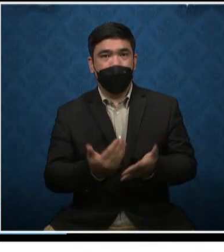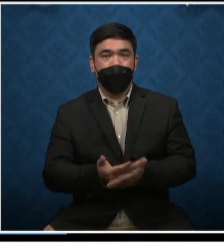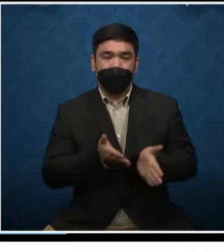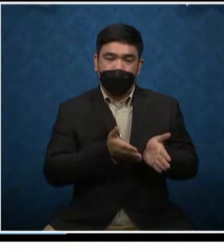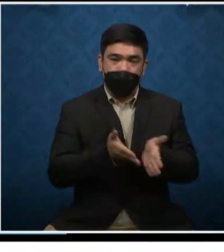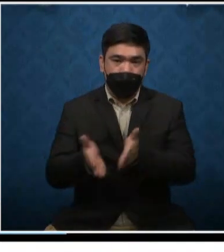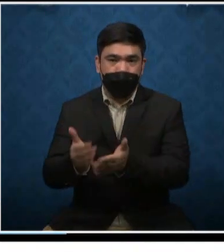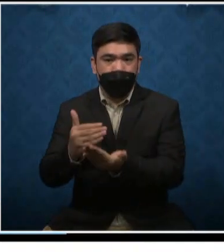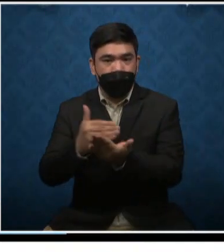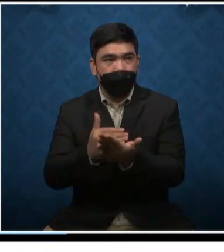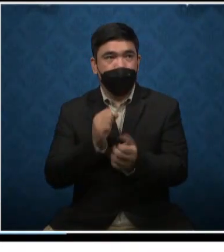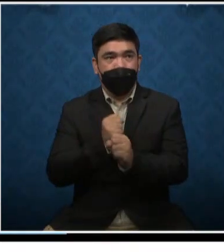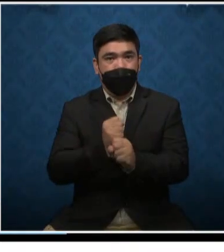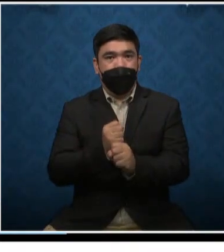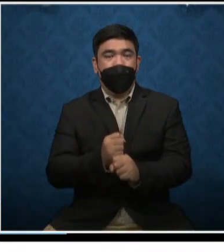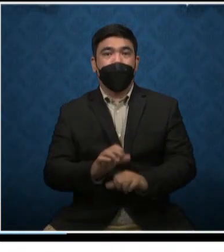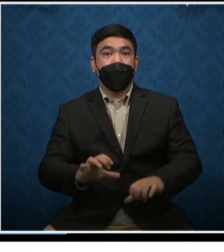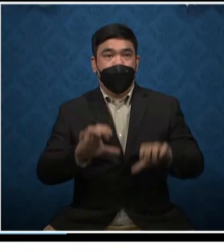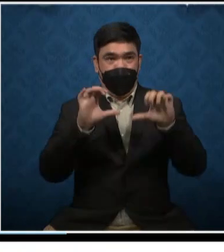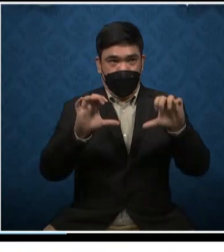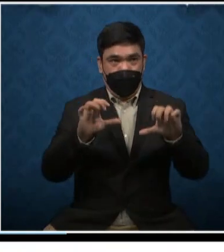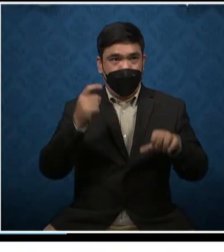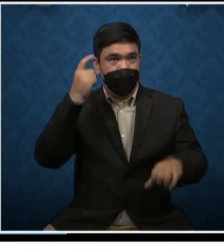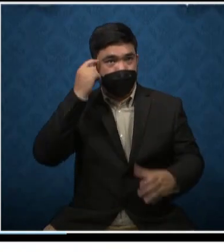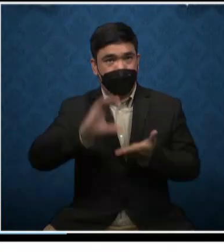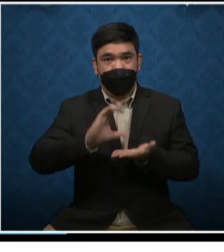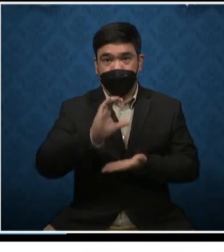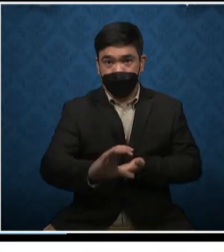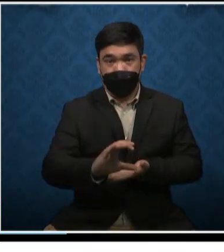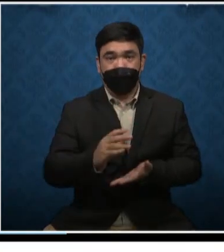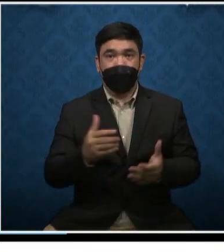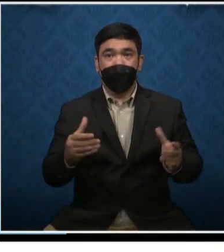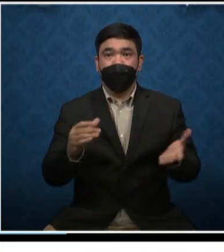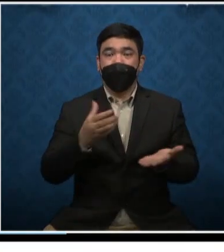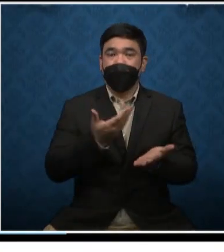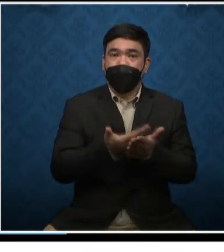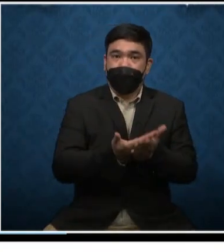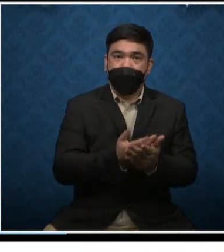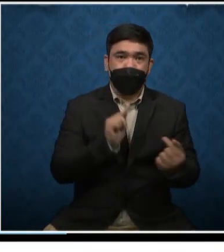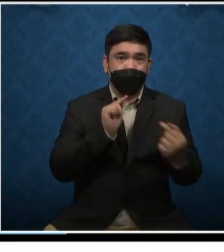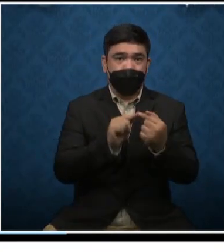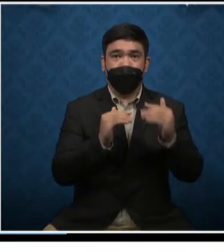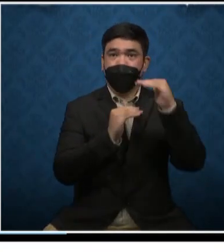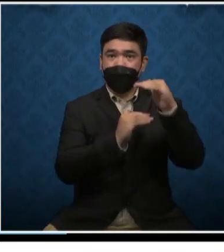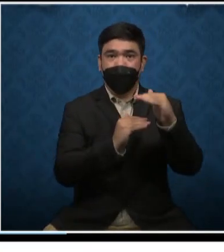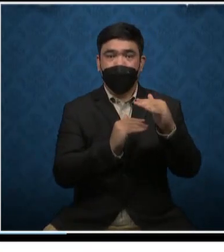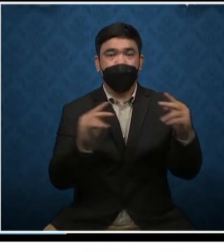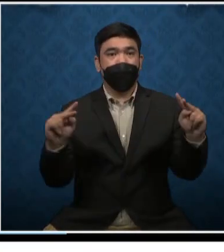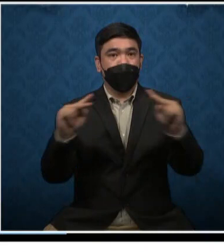าให้รัฐบาลจ่ายเงินสมทบเข้ากองทุน ตามอัตราที่กำหนดในกฎกระทร